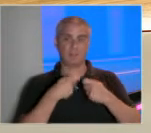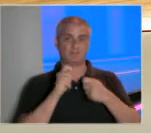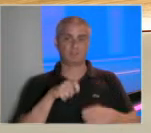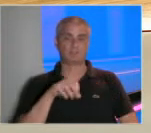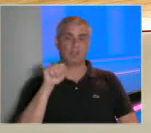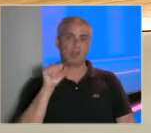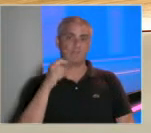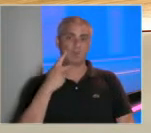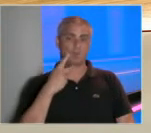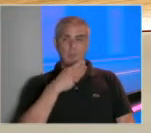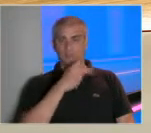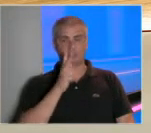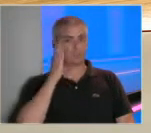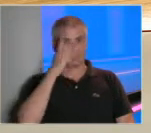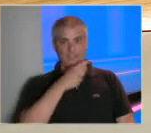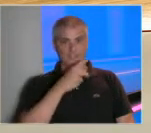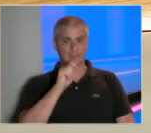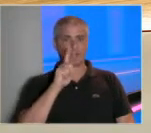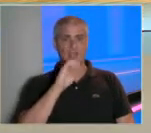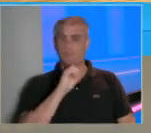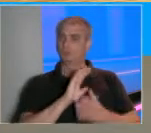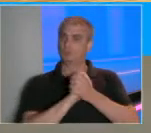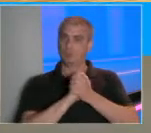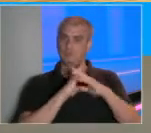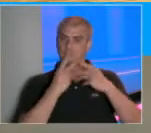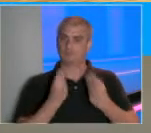הכנסת אורלי פרומן מיש עתיד תלם, שלום לך. שלום, ערב טוב יניר, ערב